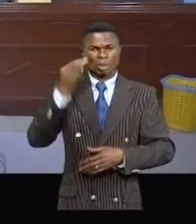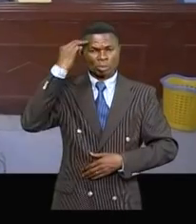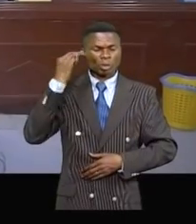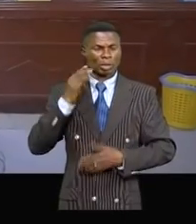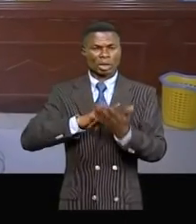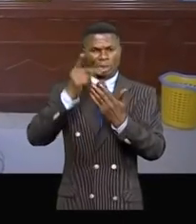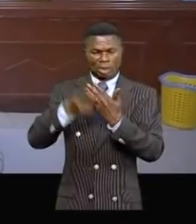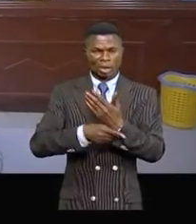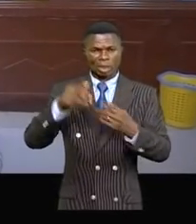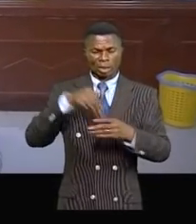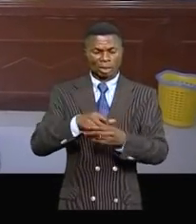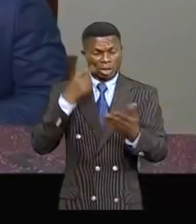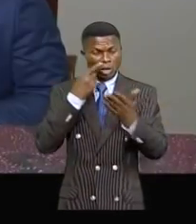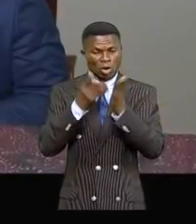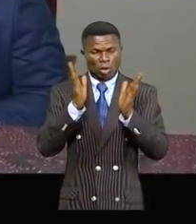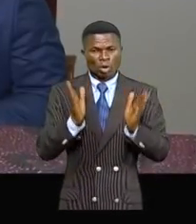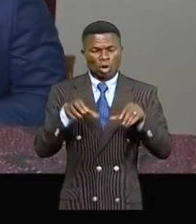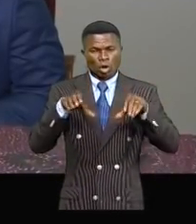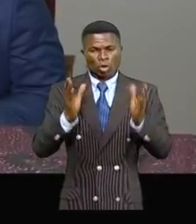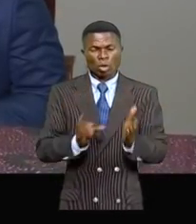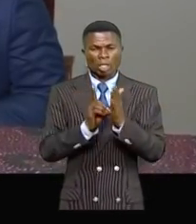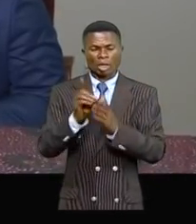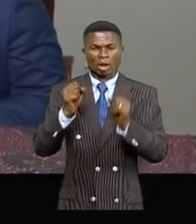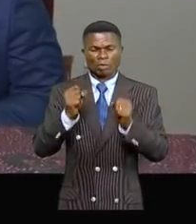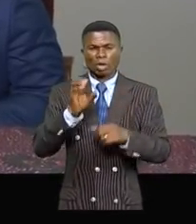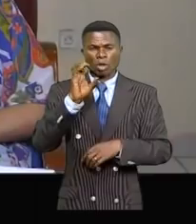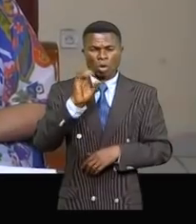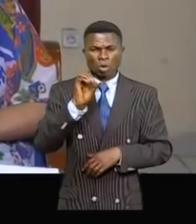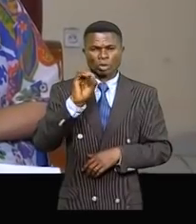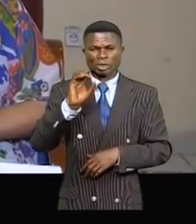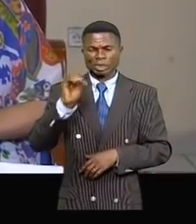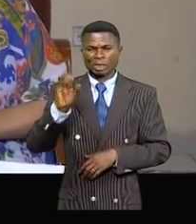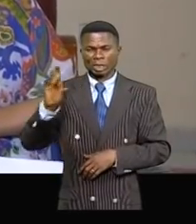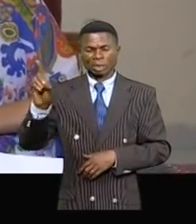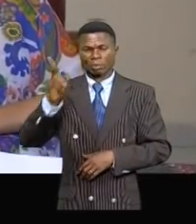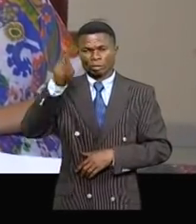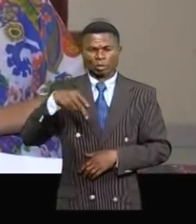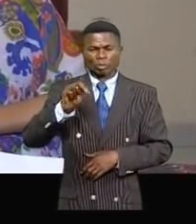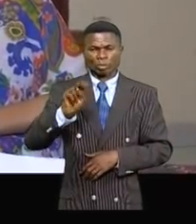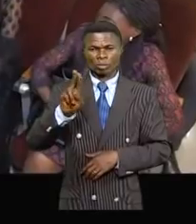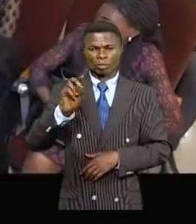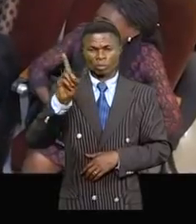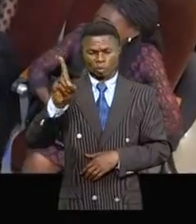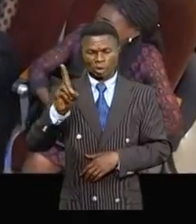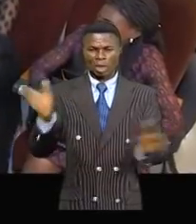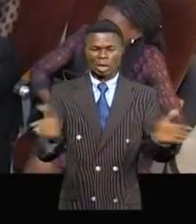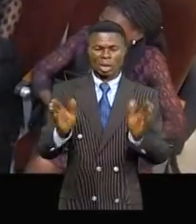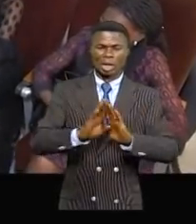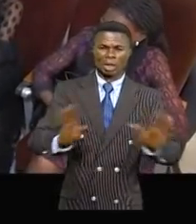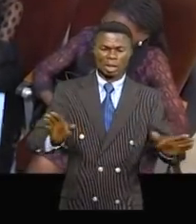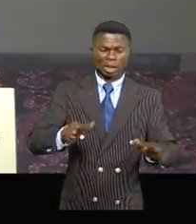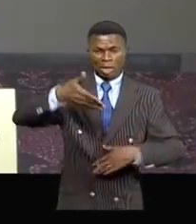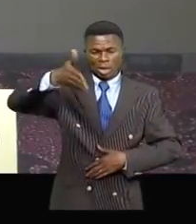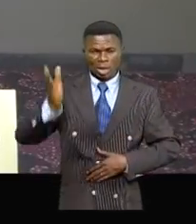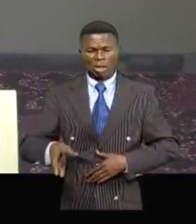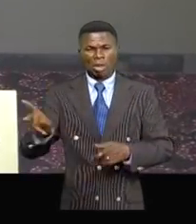du Plan à travers l'Observatoire congolais du développement durable OCDD et le PNUD vient de renforcer les capacités des